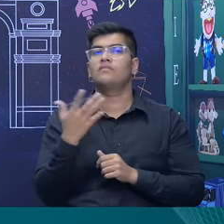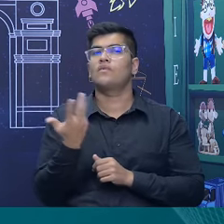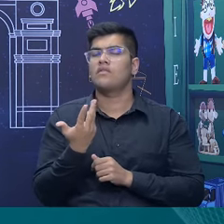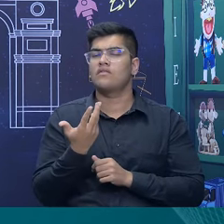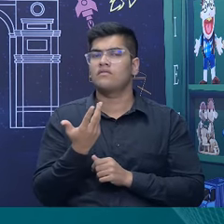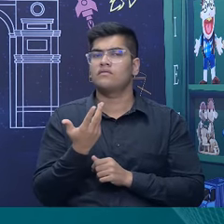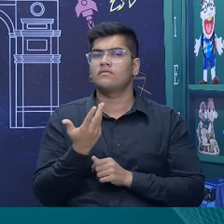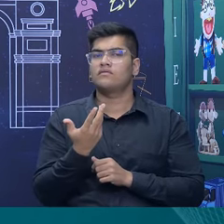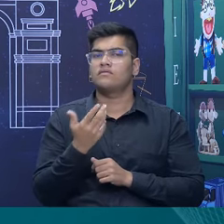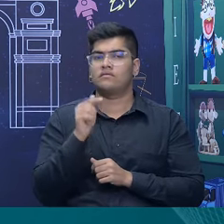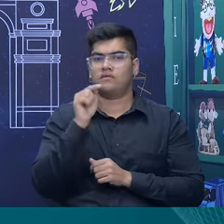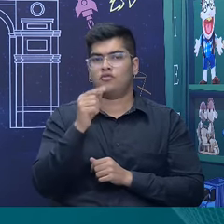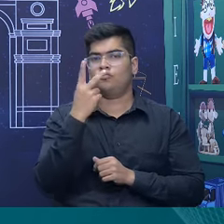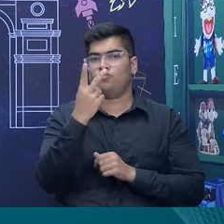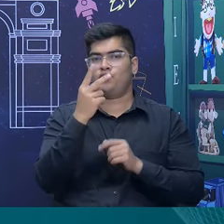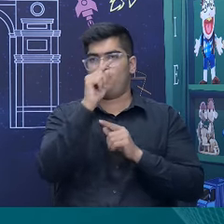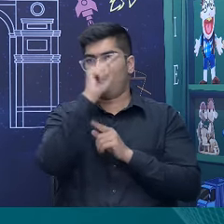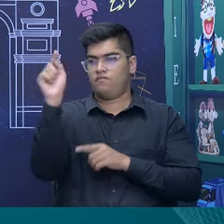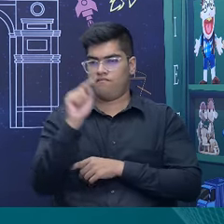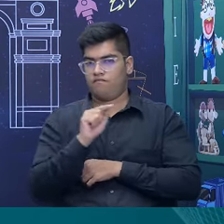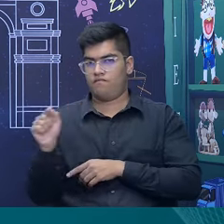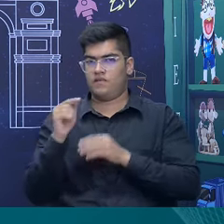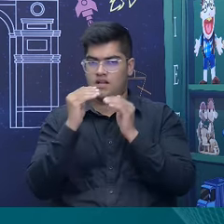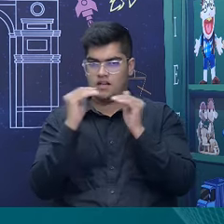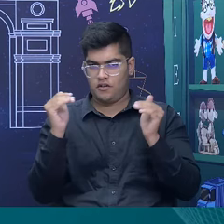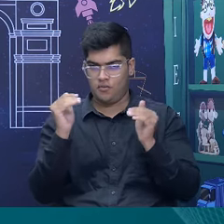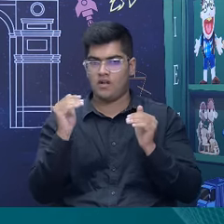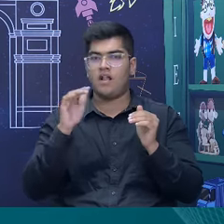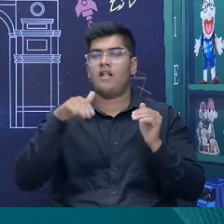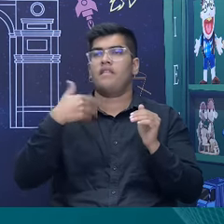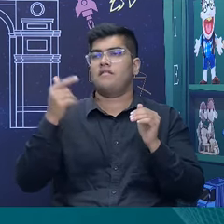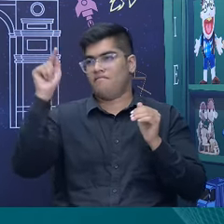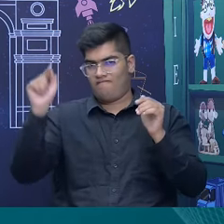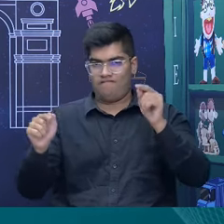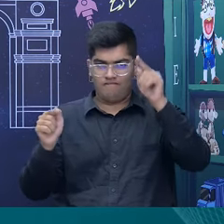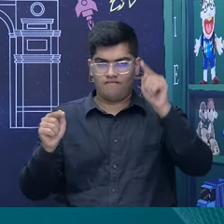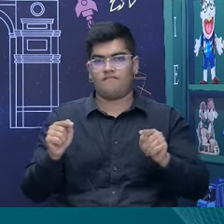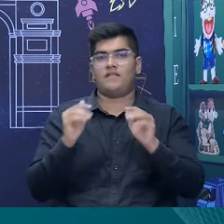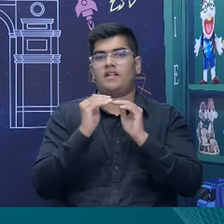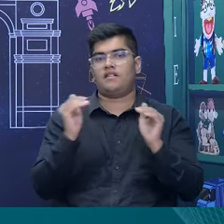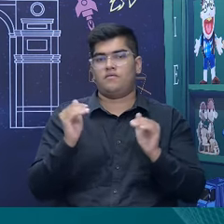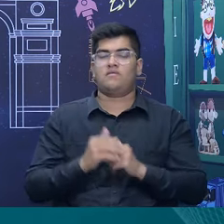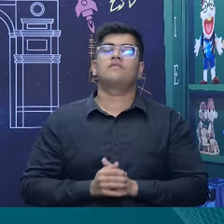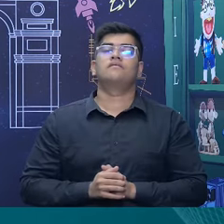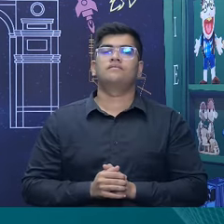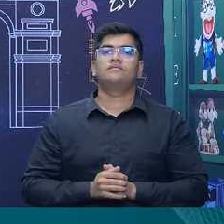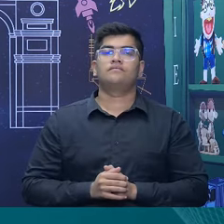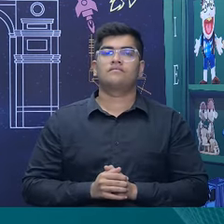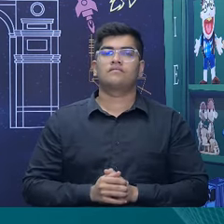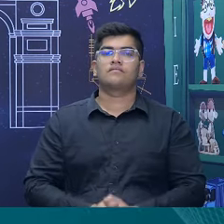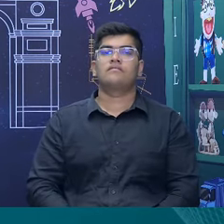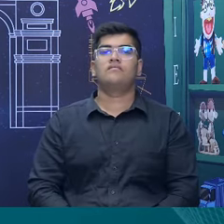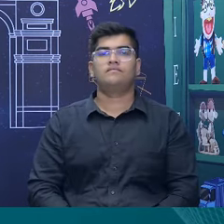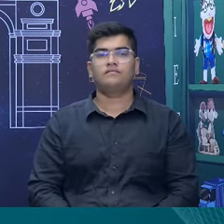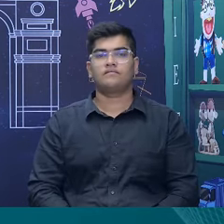उन्होंने बताया कि यह दो भुजाएं बराबर महसूस हो रही हैं आमने-सामने की यह वाली भुजा इस वाली भुजा के बराबर